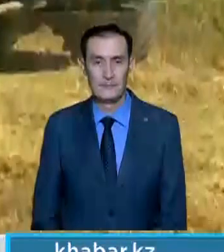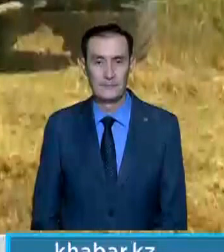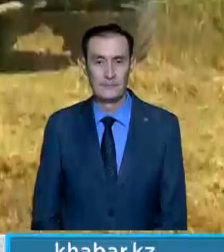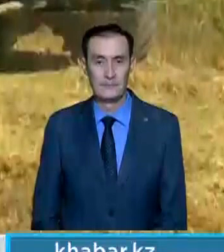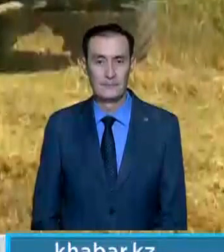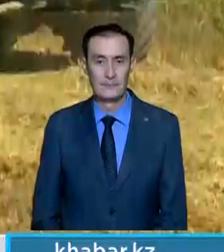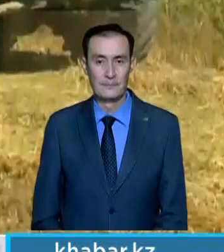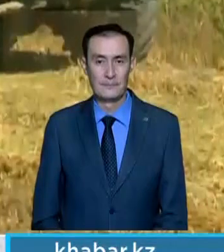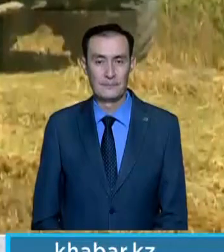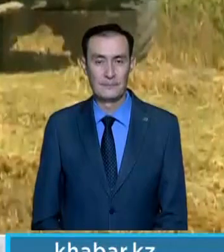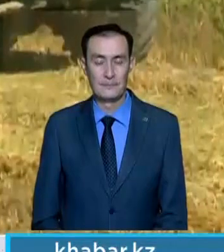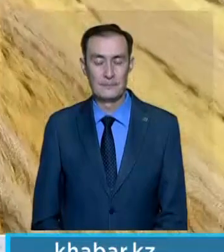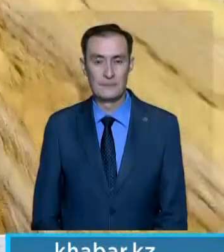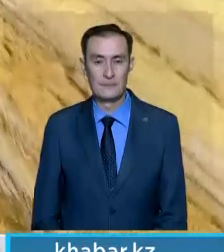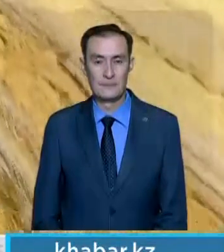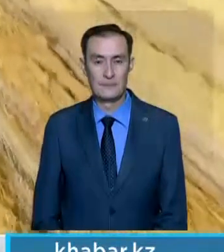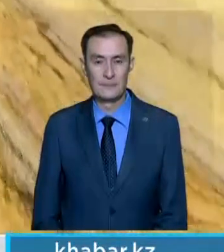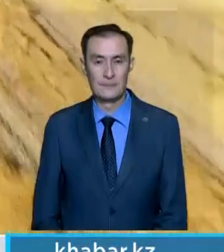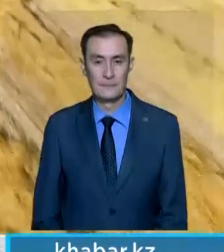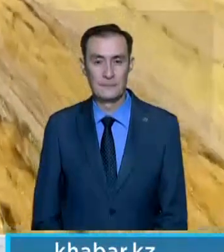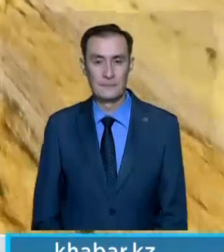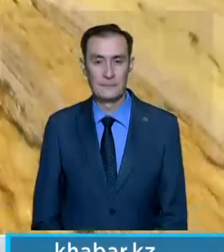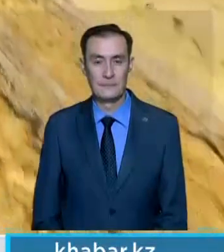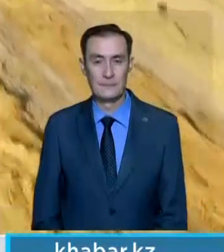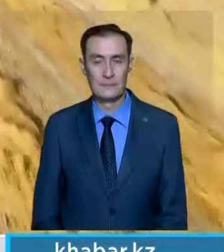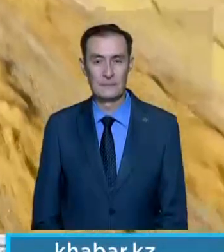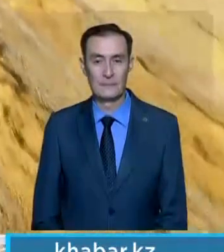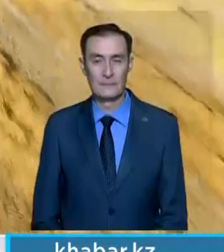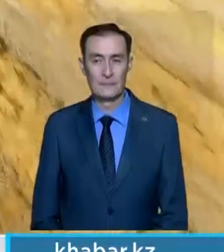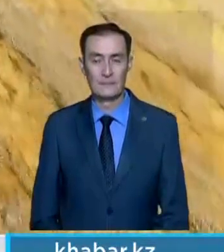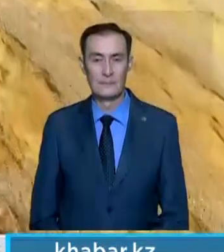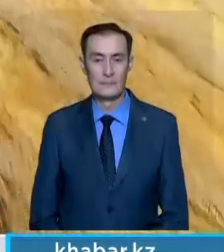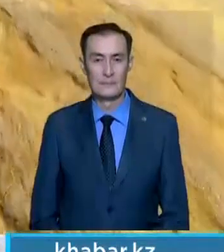Нурлан Жакопеков, Акан Алиев, Айтмухамбет Байдильдаев, Кызылординская область, Хабар.